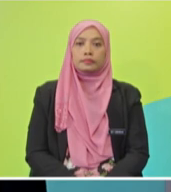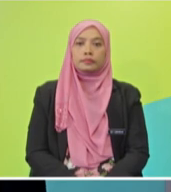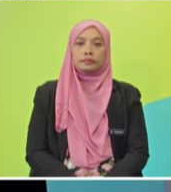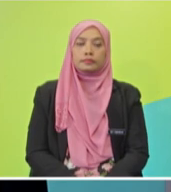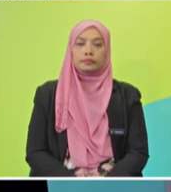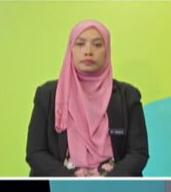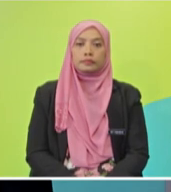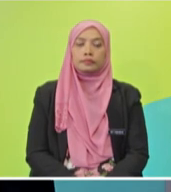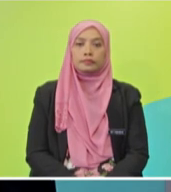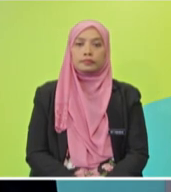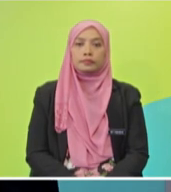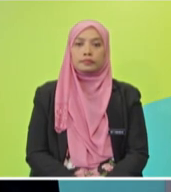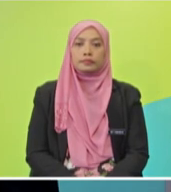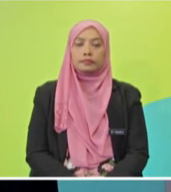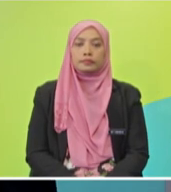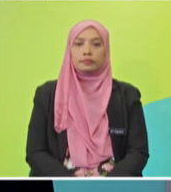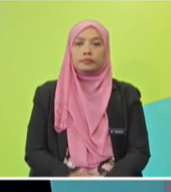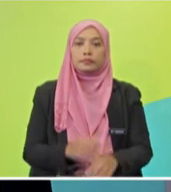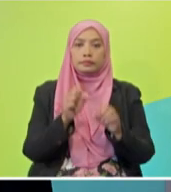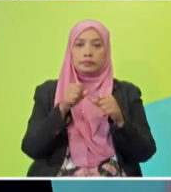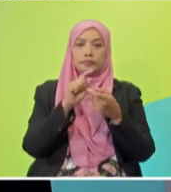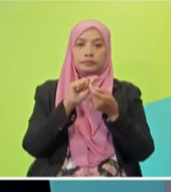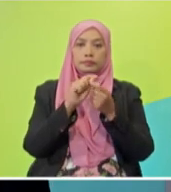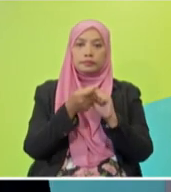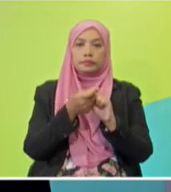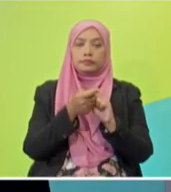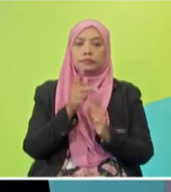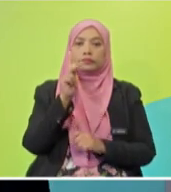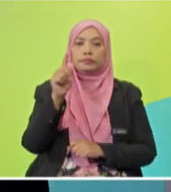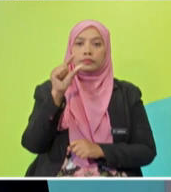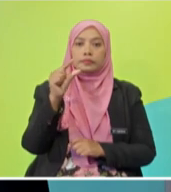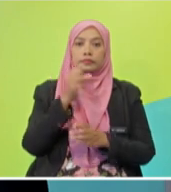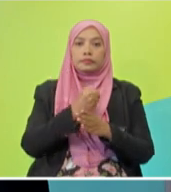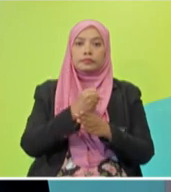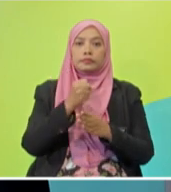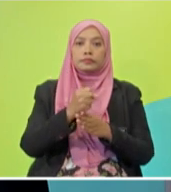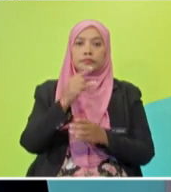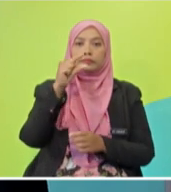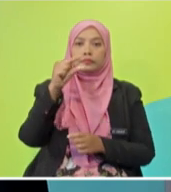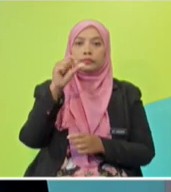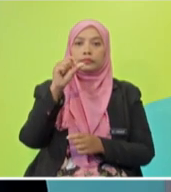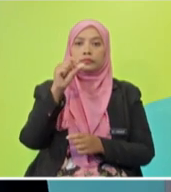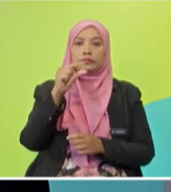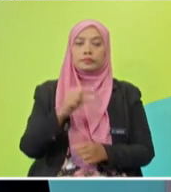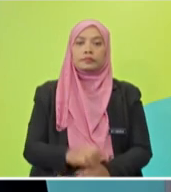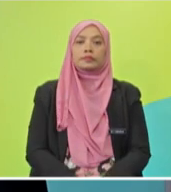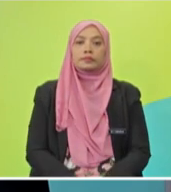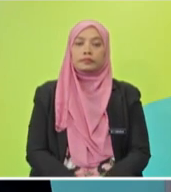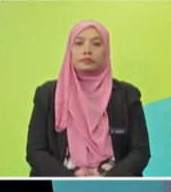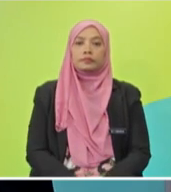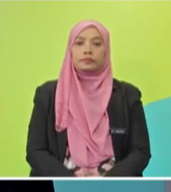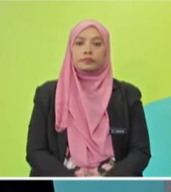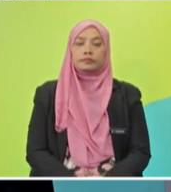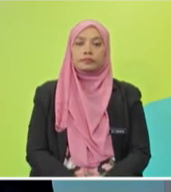terpulanglah nak tukar kepada gram ke nak tukar kepada kilogram, terpulang kepada awak sendiri. Yang mana awak rasa sesuai. Jawapan ni sama je.